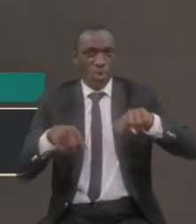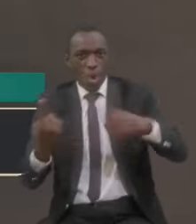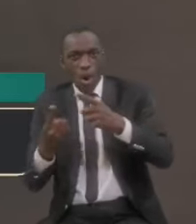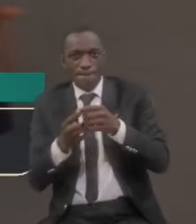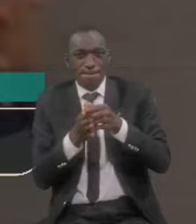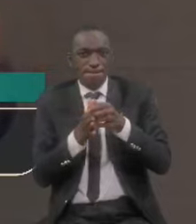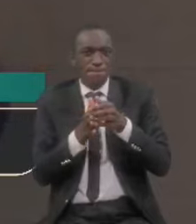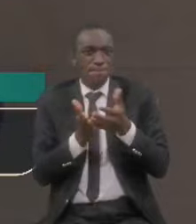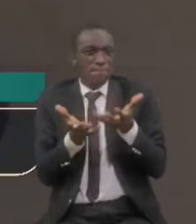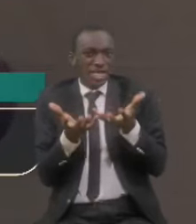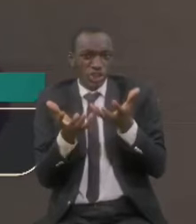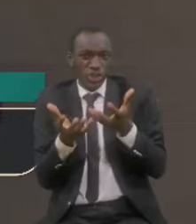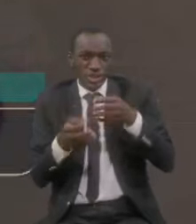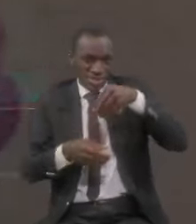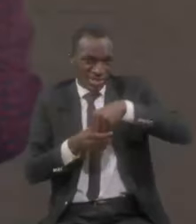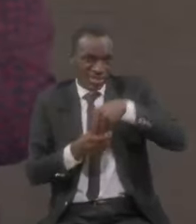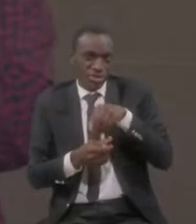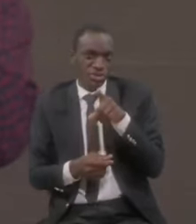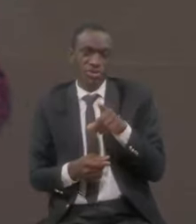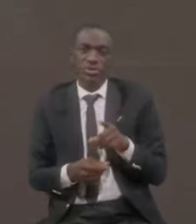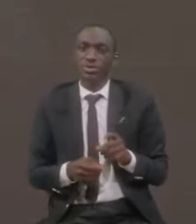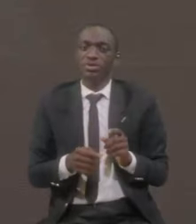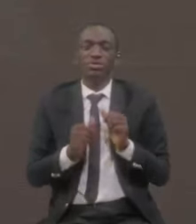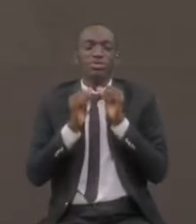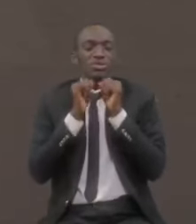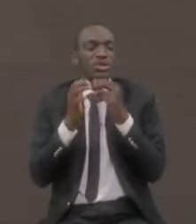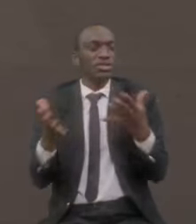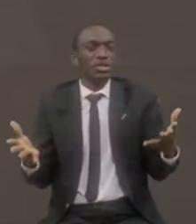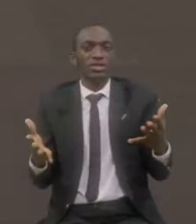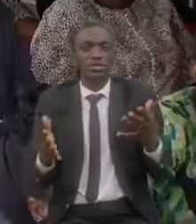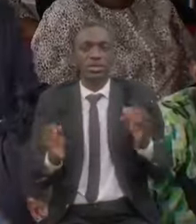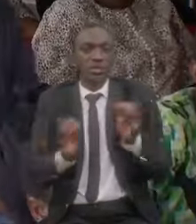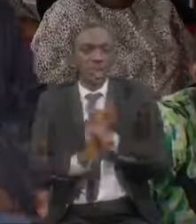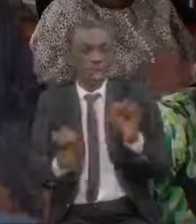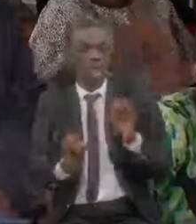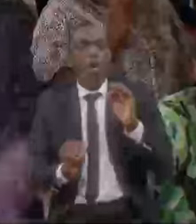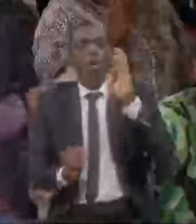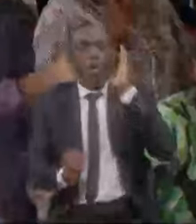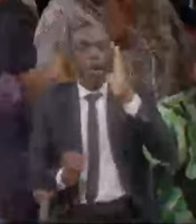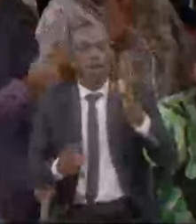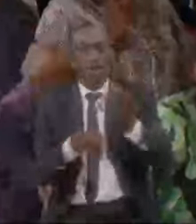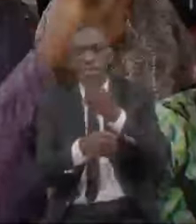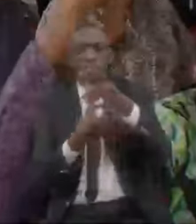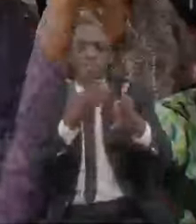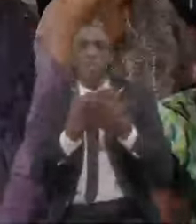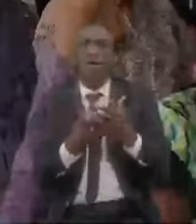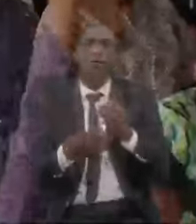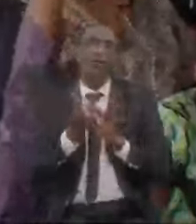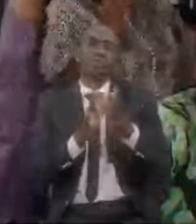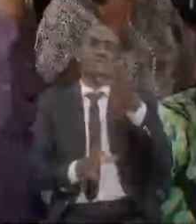toi, rien ne pourra te faire marcher, te